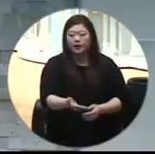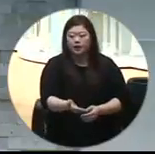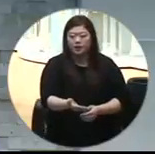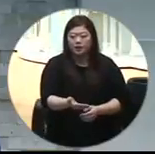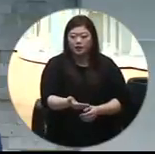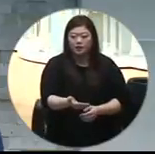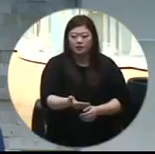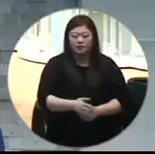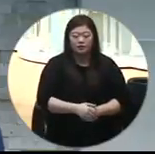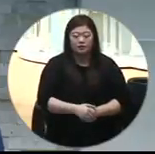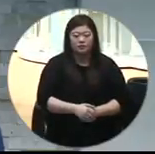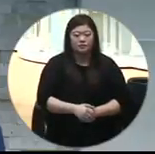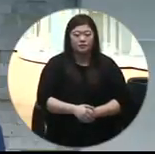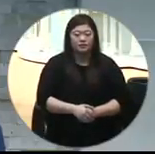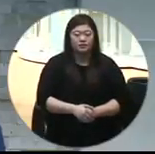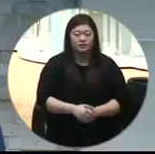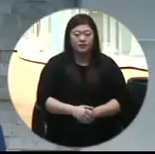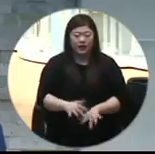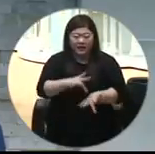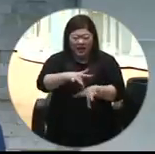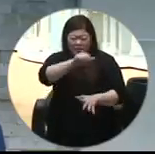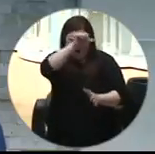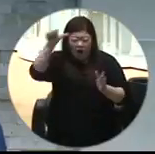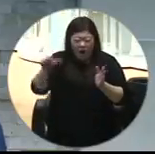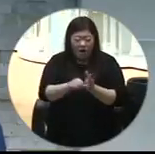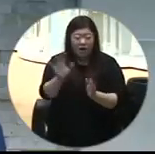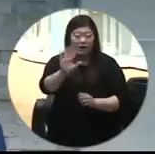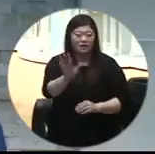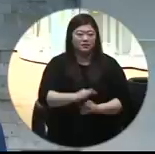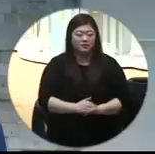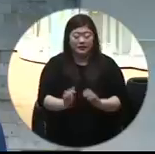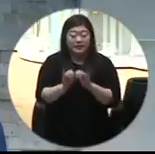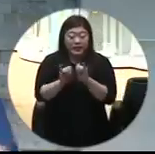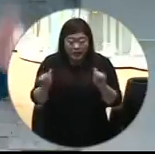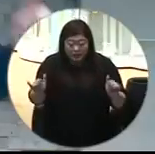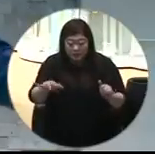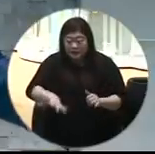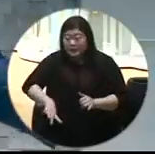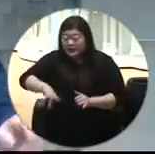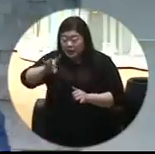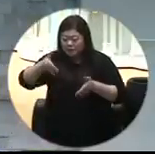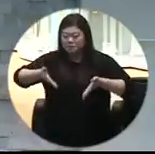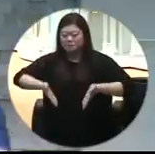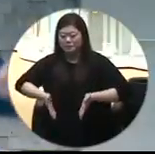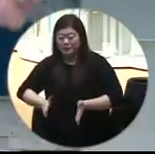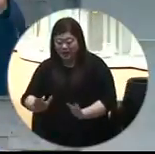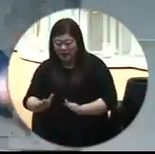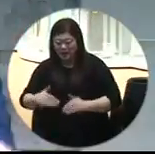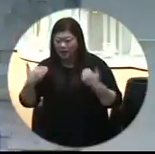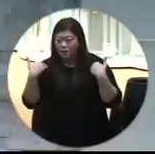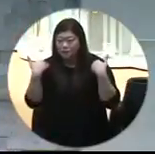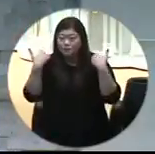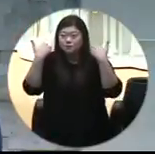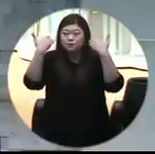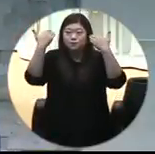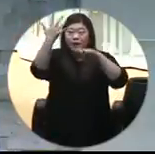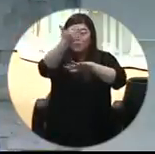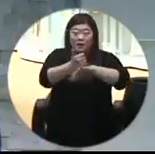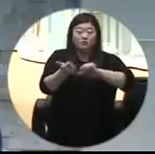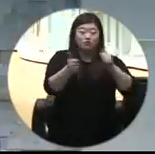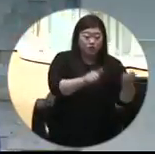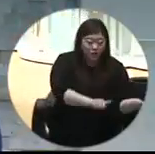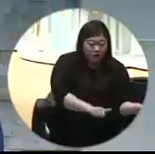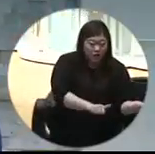시작과 끝이 있습니다. 아셔야 돼요. 여러분도 태어나고 죽듯이 AD, BC 예수님의 창조와